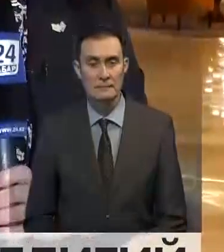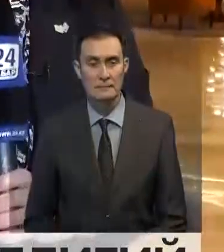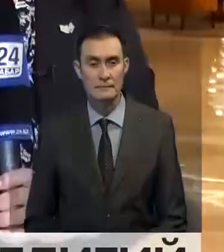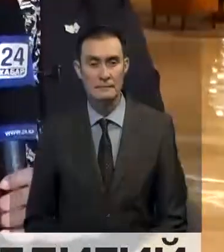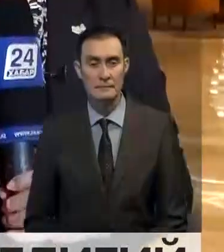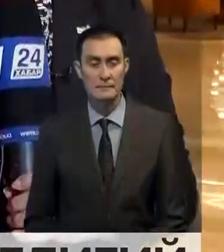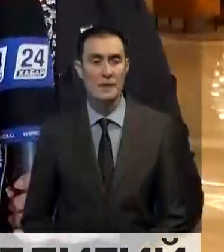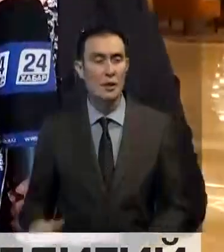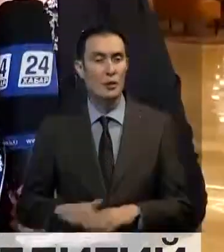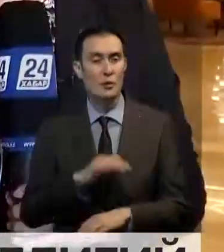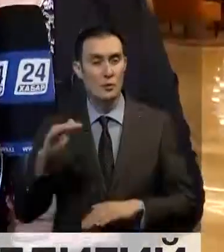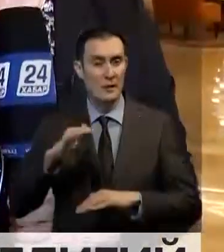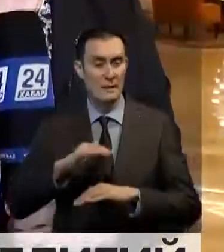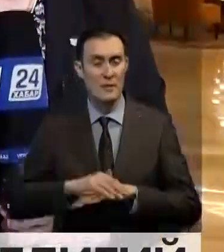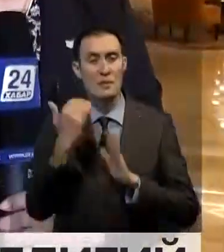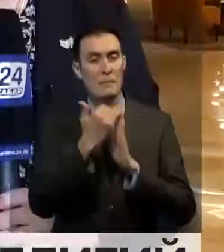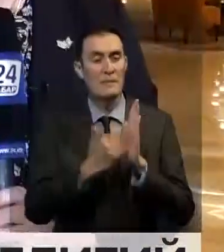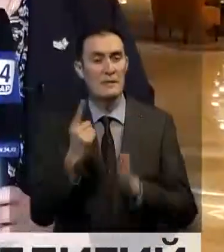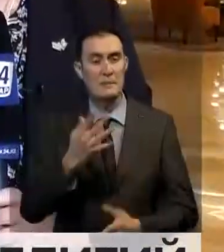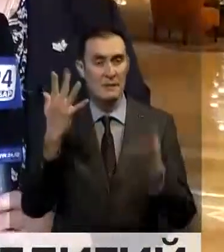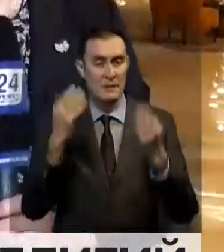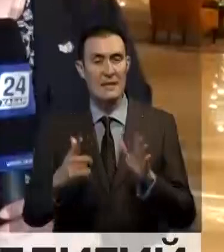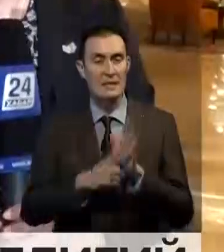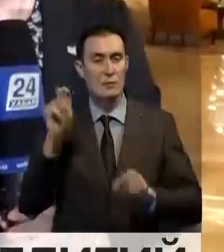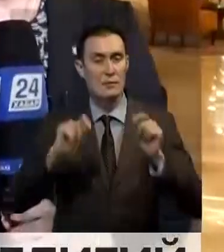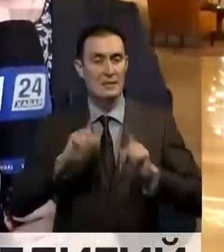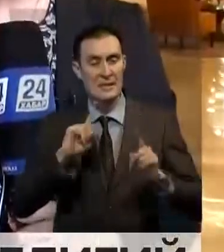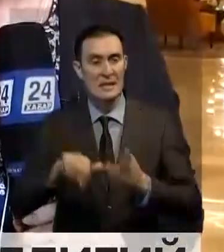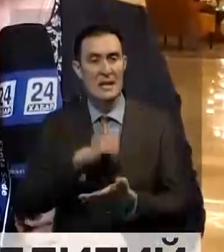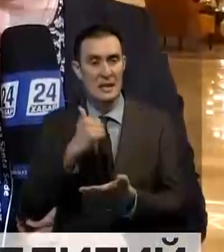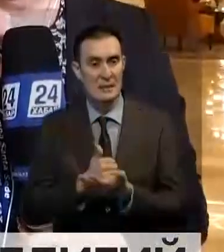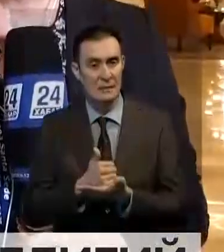Да, Вера, добрый вечер. Здравствуйте. Повестка первого дня 7-го съезда лидеров.